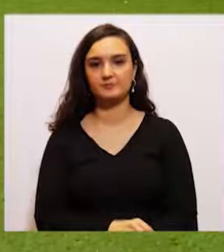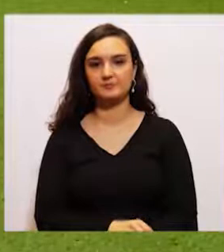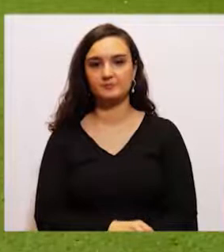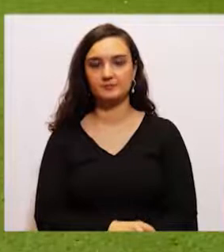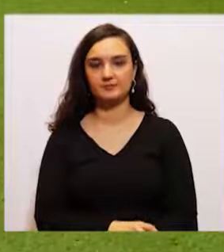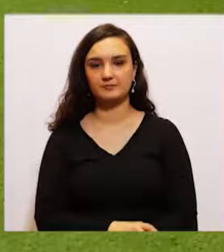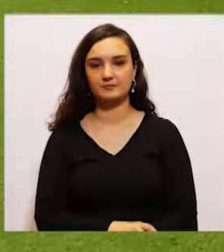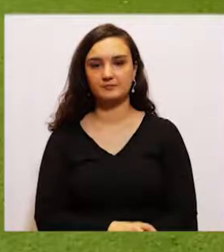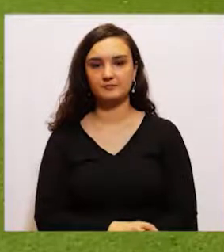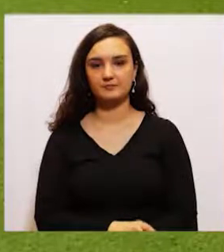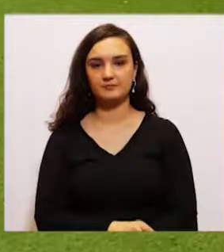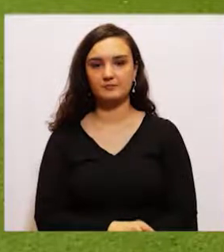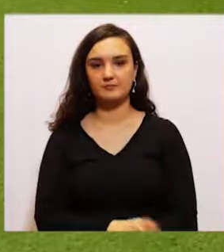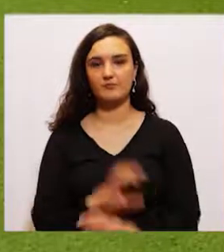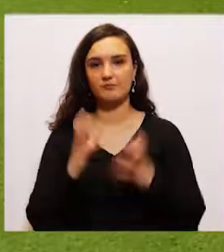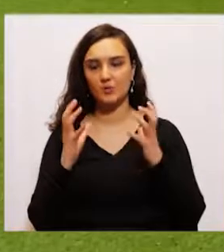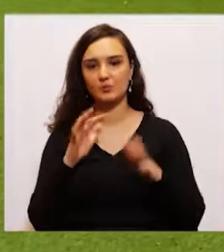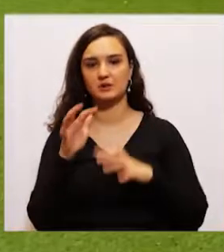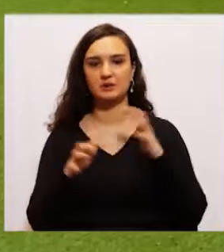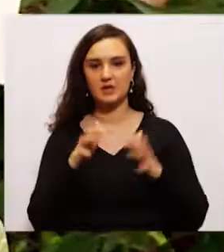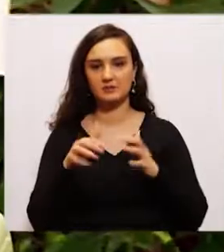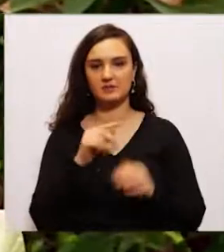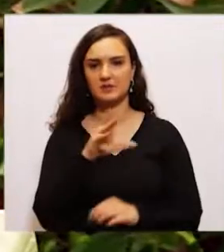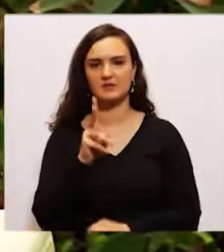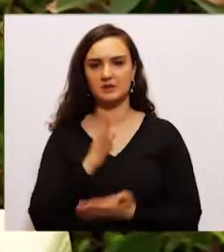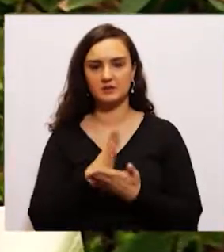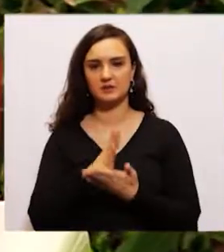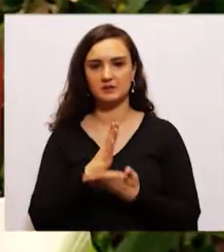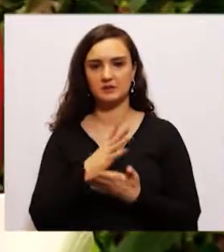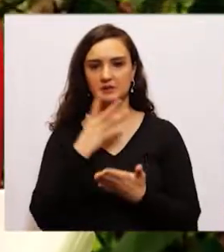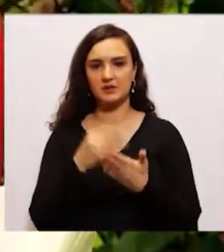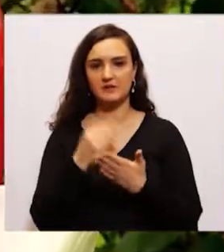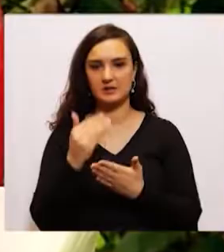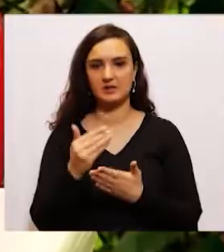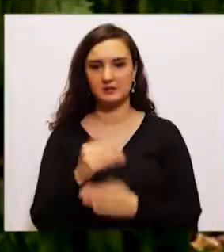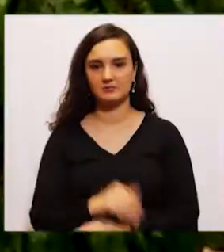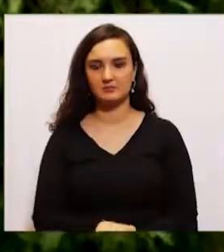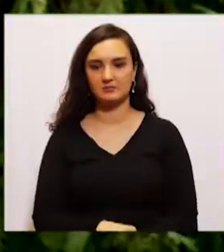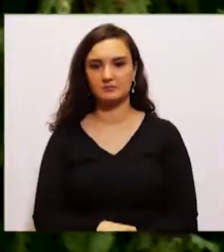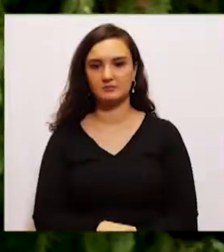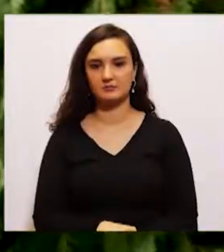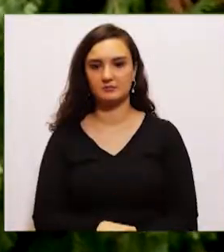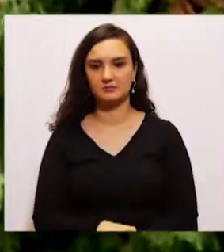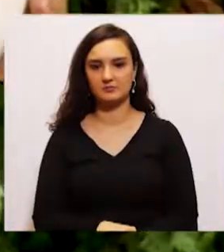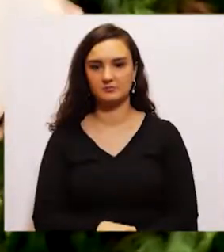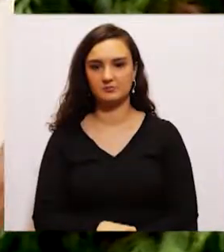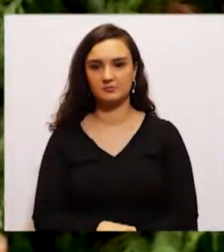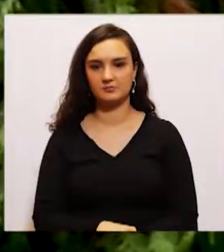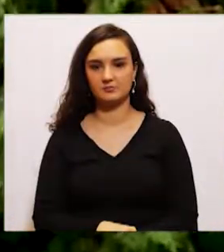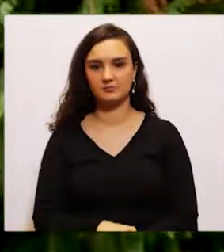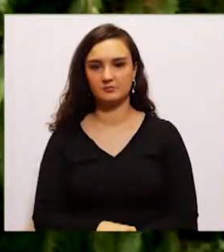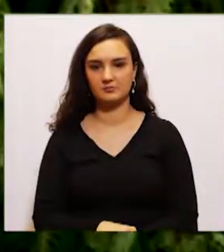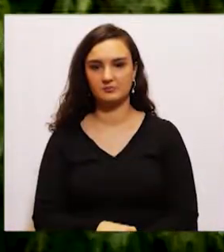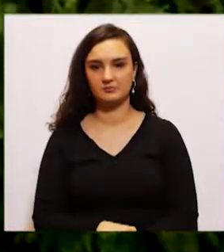რაღაცა თამაშოები, ბურთი და თვი, ეს ვინ არის? თავის დინოზავრი. ა, დინოზავრი ყოლია ლიზის